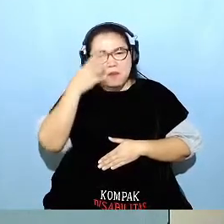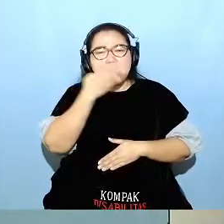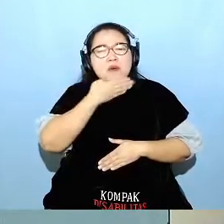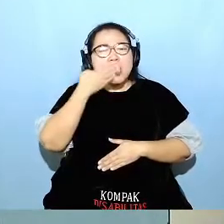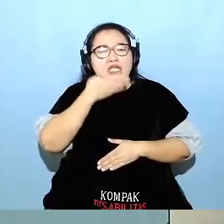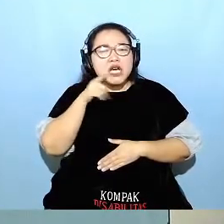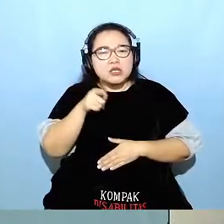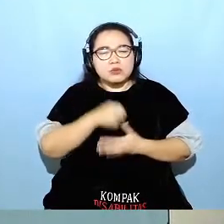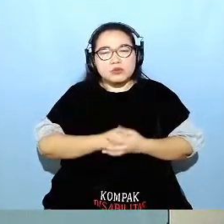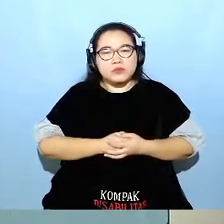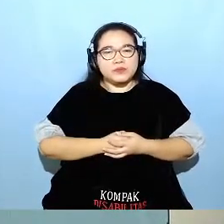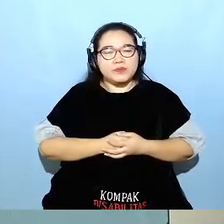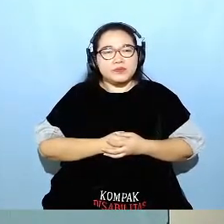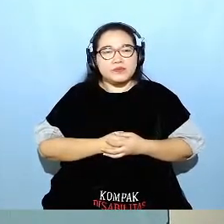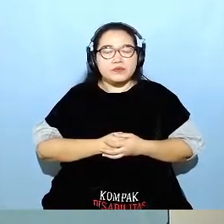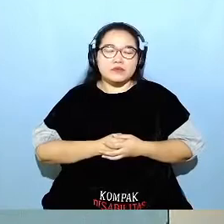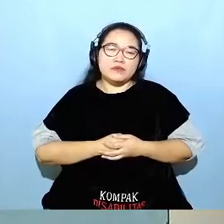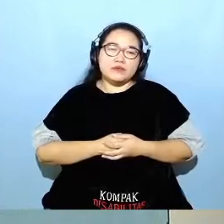Ini terjadi ketika